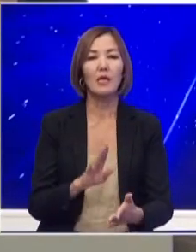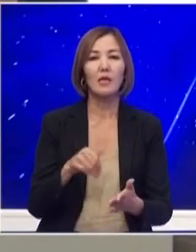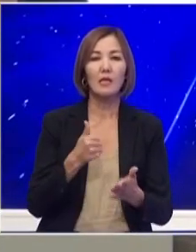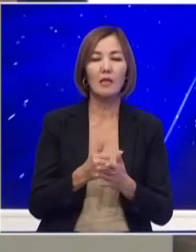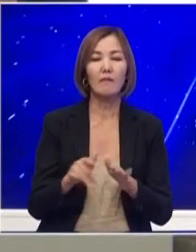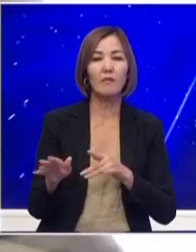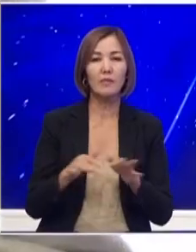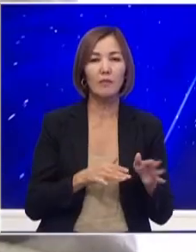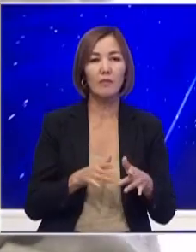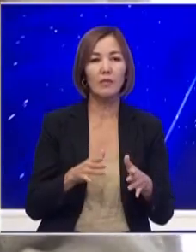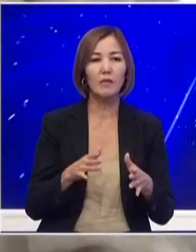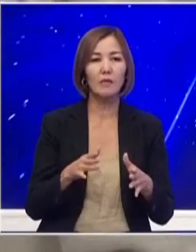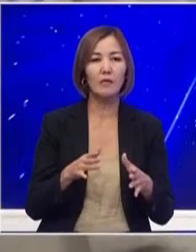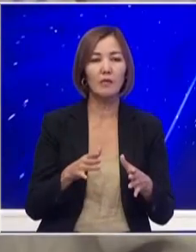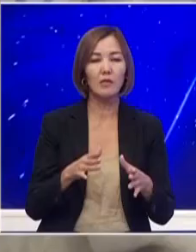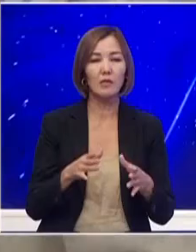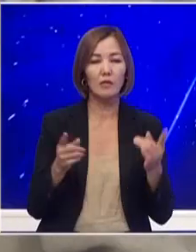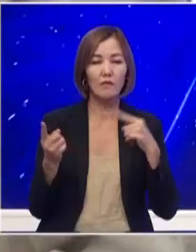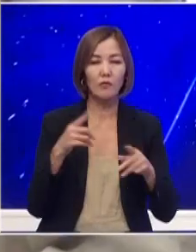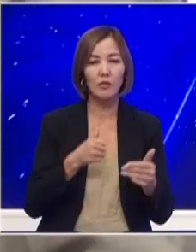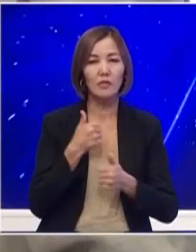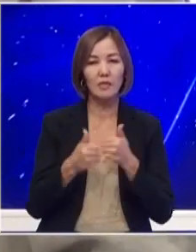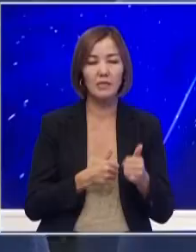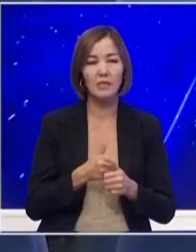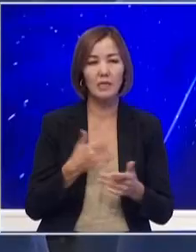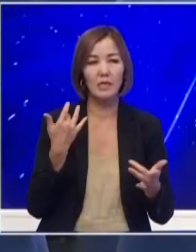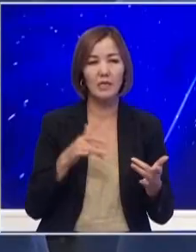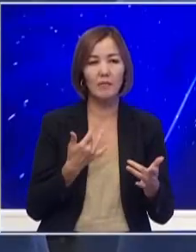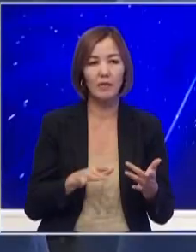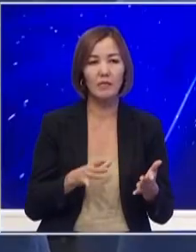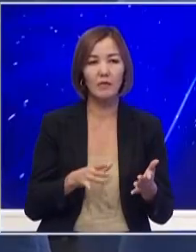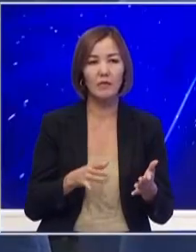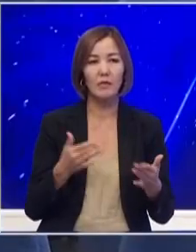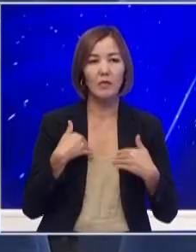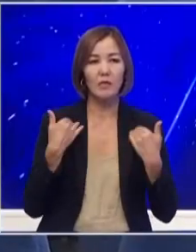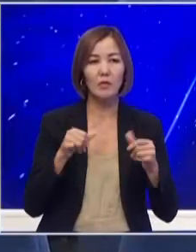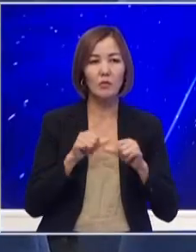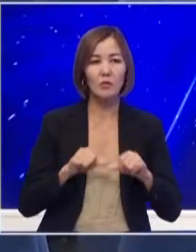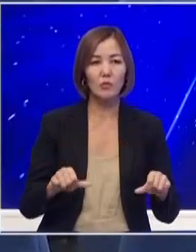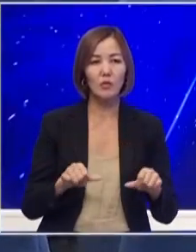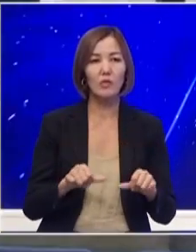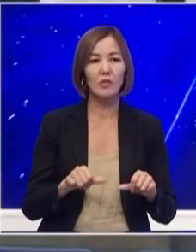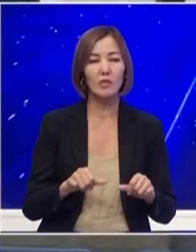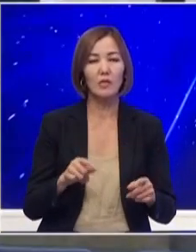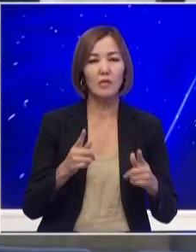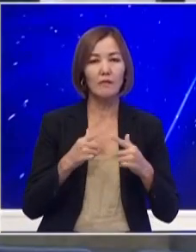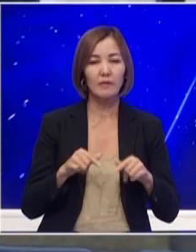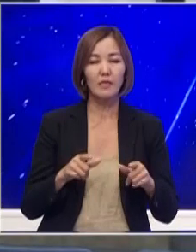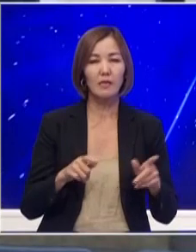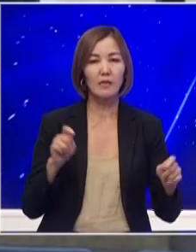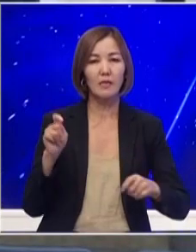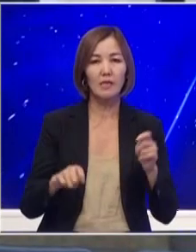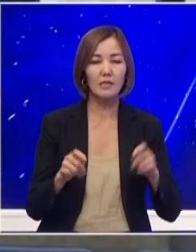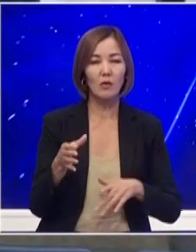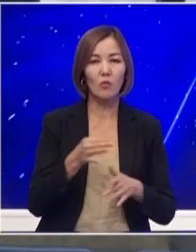событием юбилейного года является творческое состязание среди домбристов, резюмирует жюри конкурса. Здесь собрались артисты из